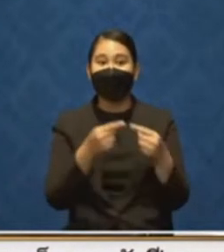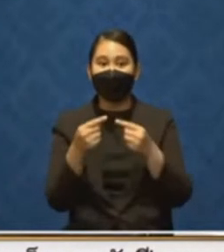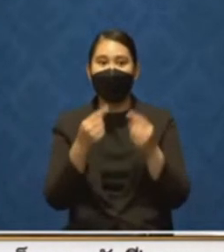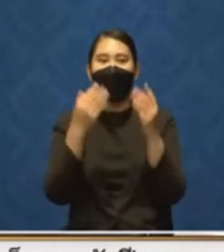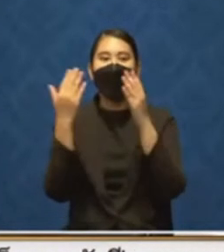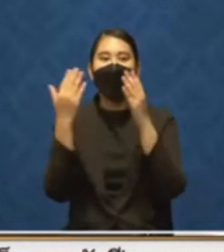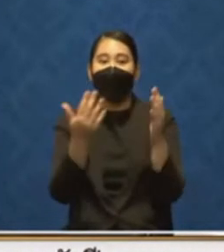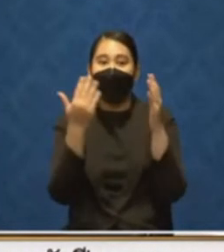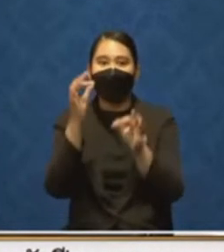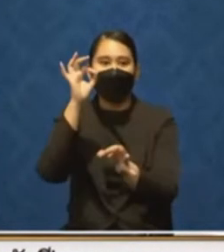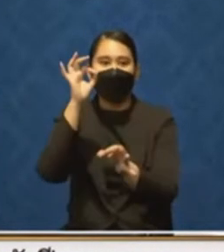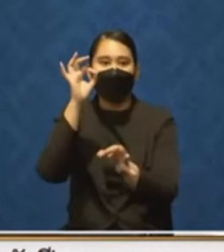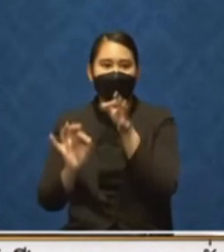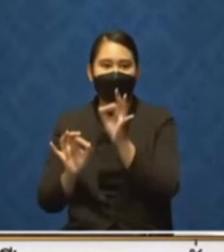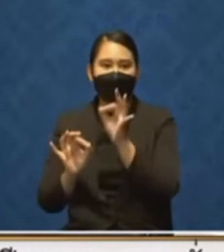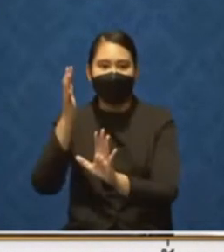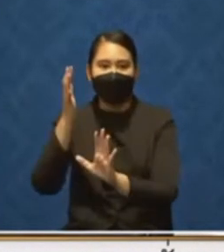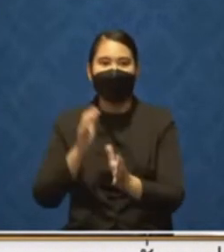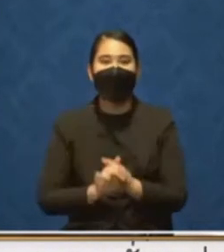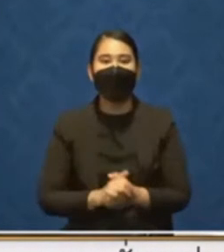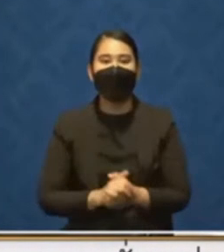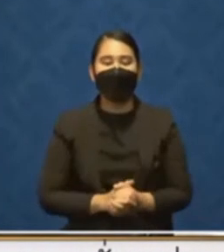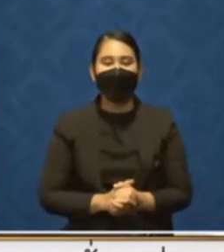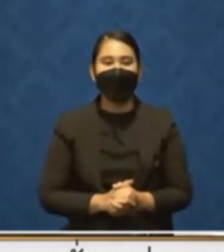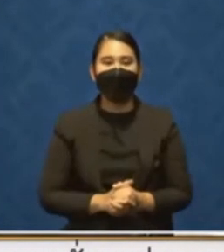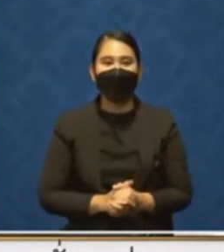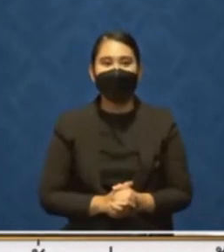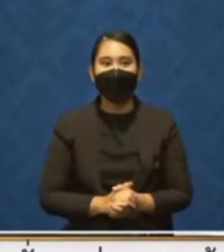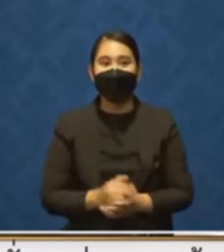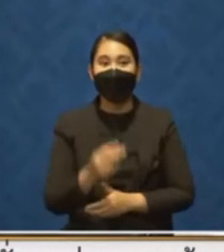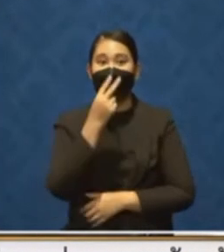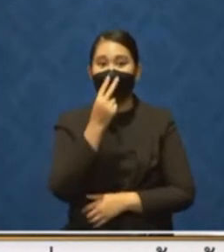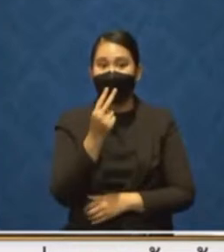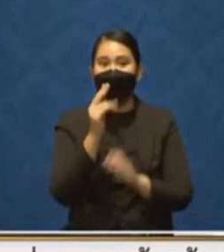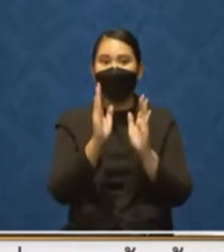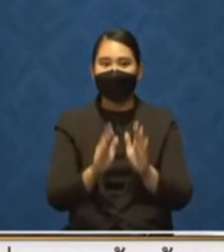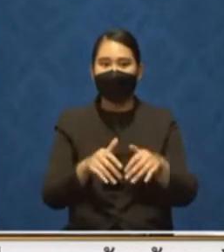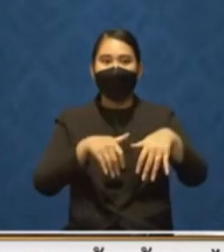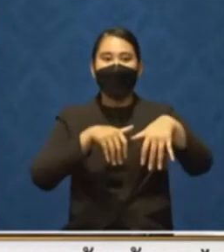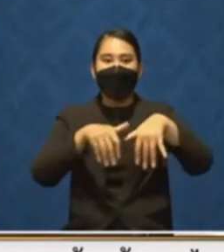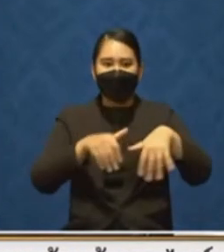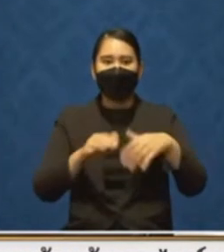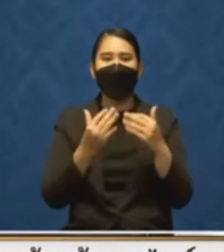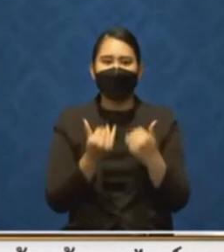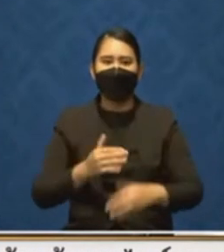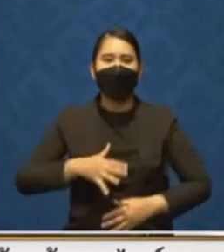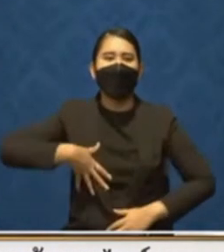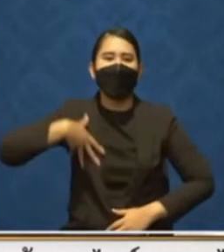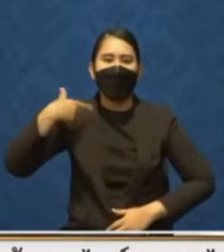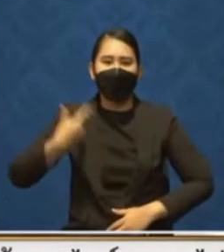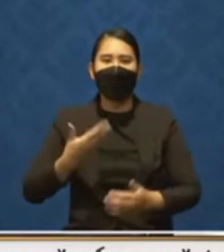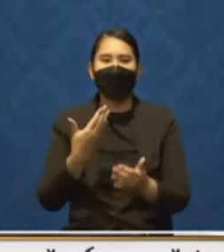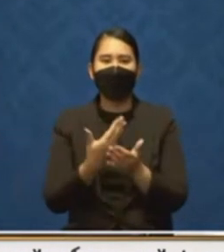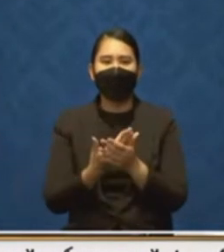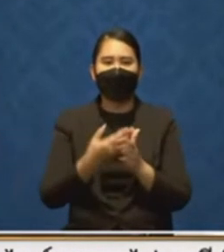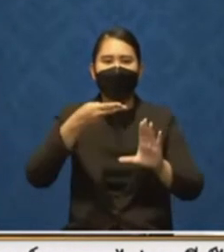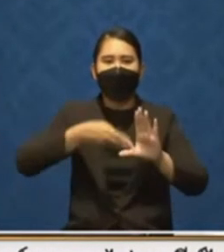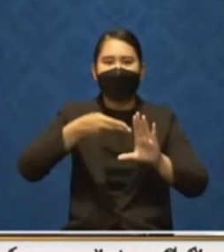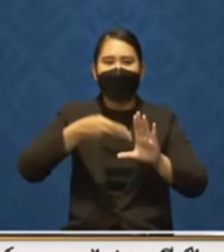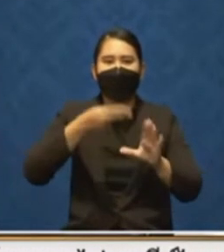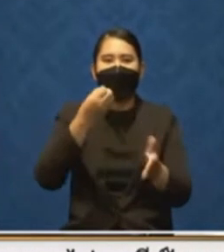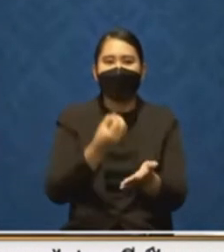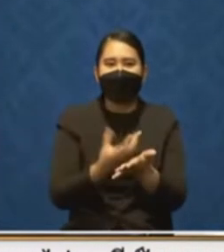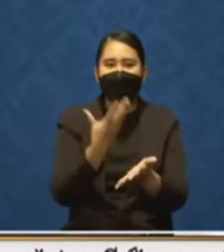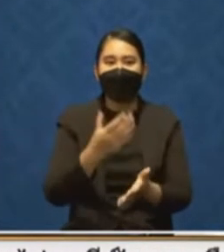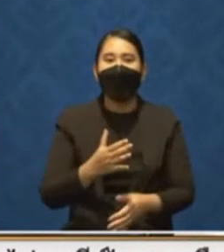และไฟท่านประธานลองฟังเสียงของพี่น้องประชาชนบนความเดือดร้อนเรื่องของน้ำมันแพ้ก็เดี๋ยวผมจะแชร์ให้ฟังครับว่า